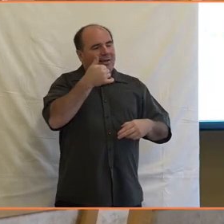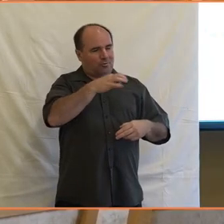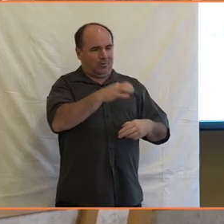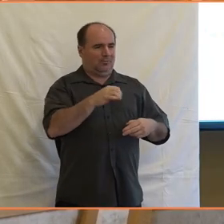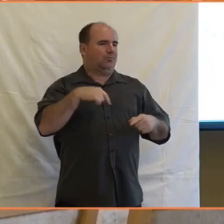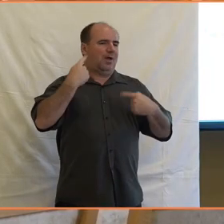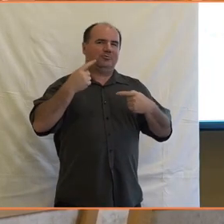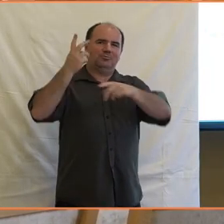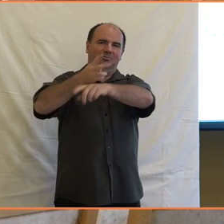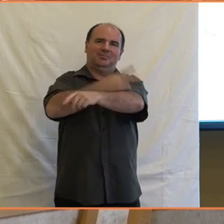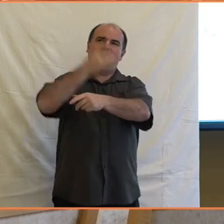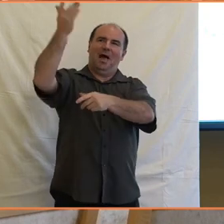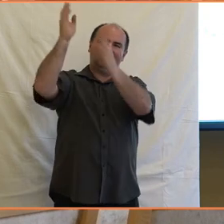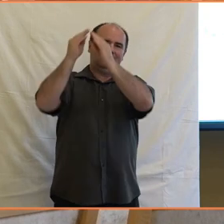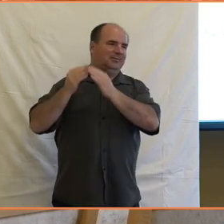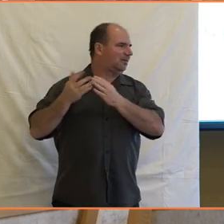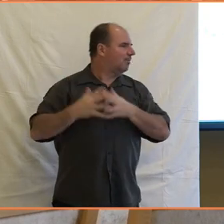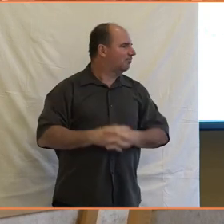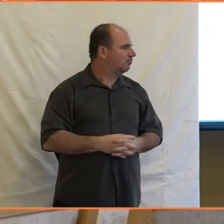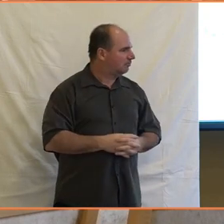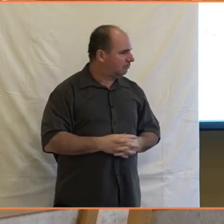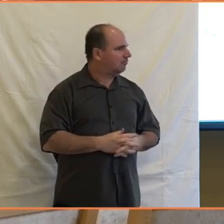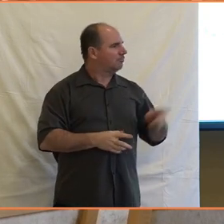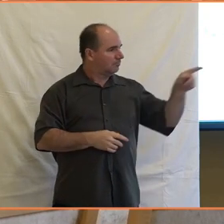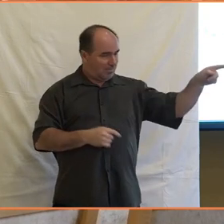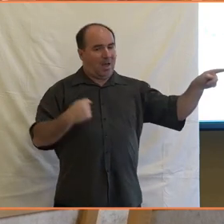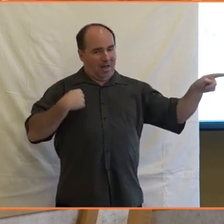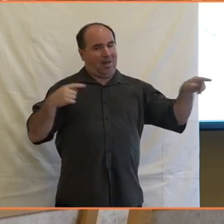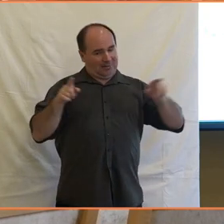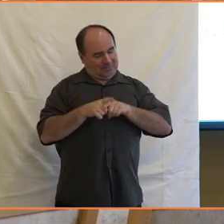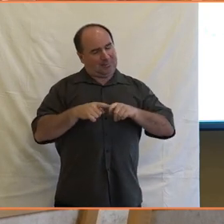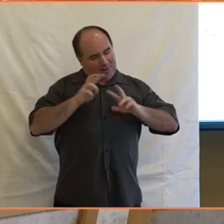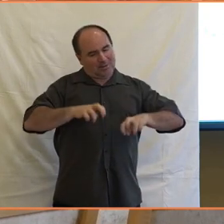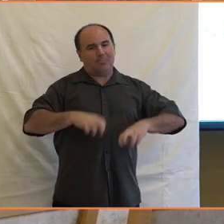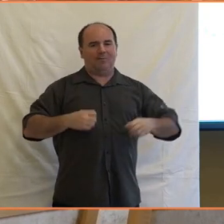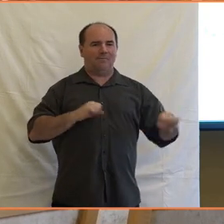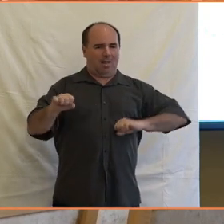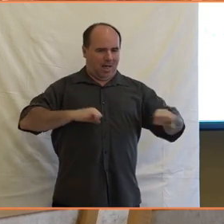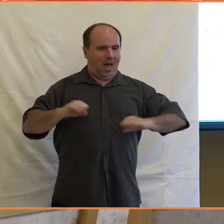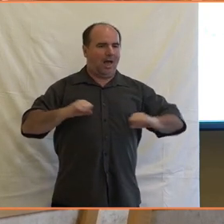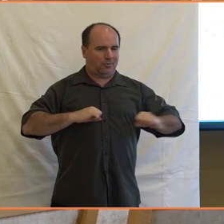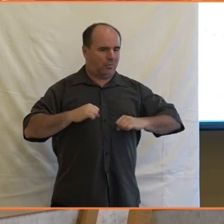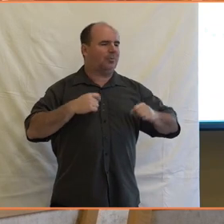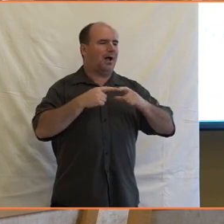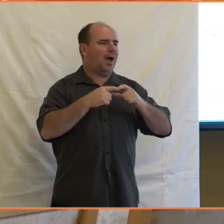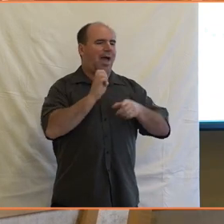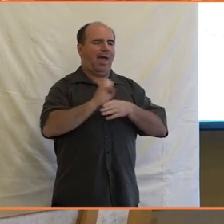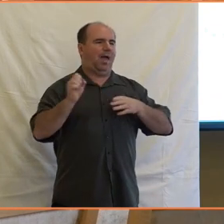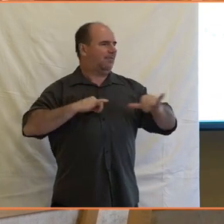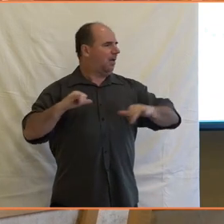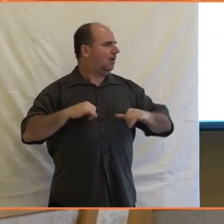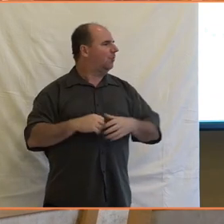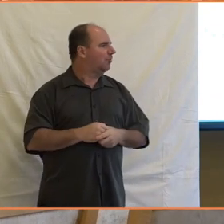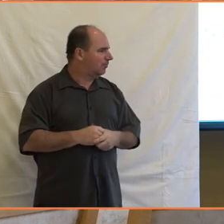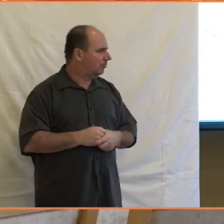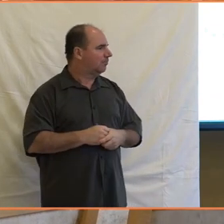tady, já se teda primárně zabývám e-governmentem, ale já tady mám svůj vždycky oblíbený, my jsme e-shopová velmoc, ve smyslu